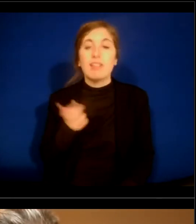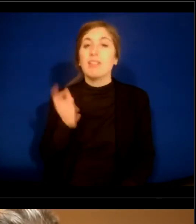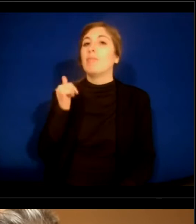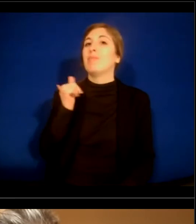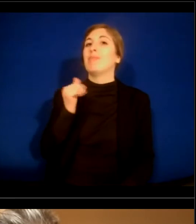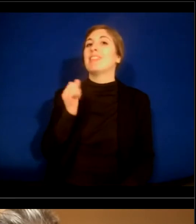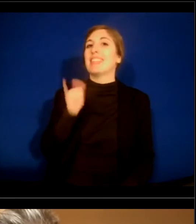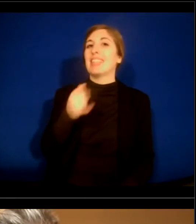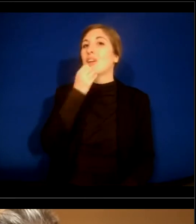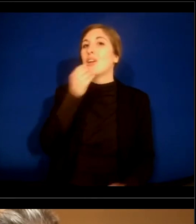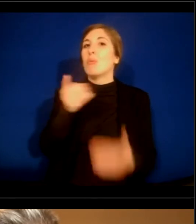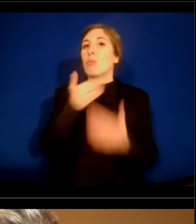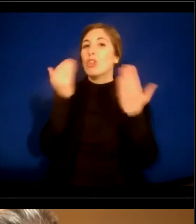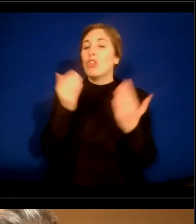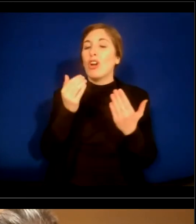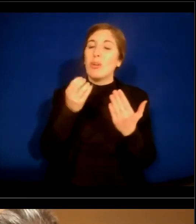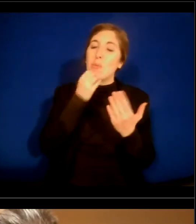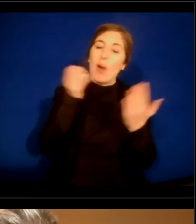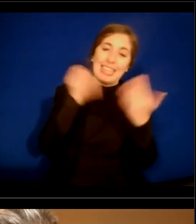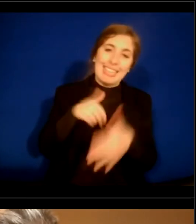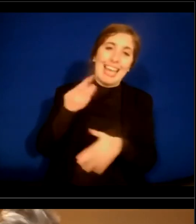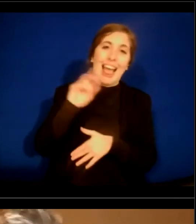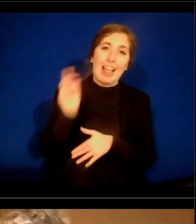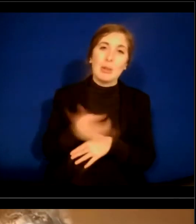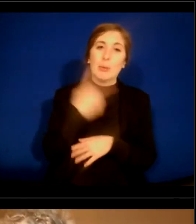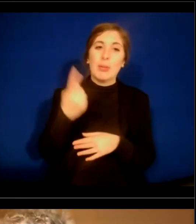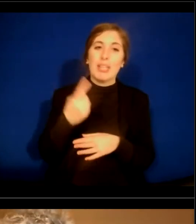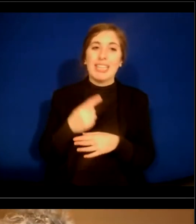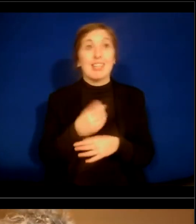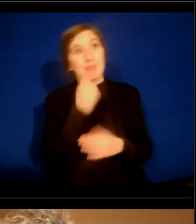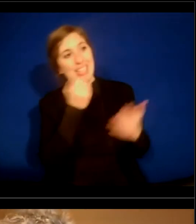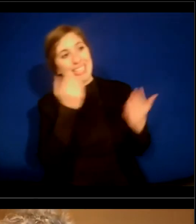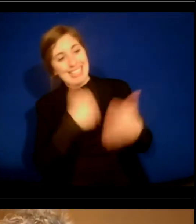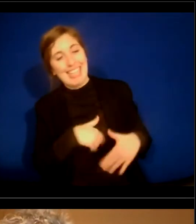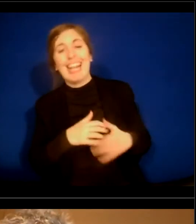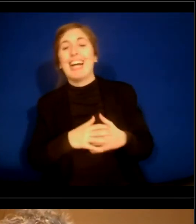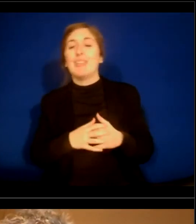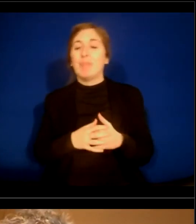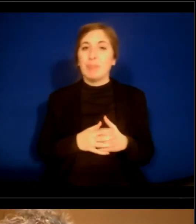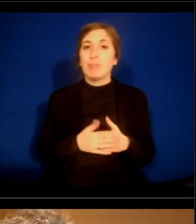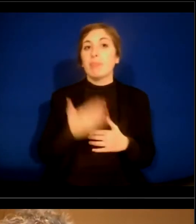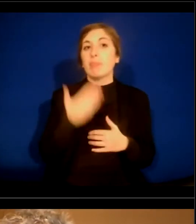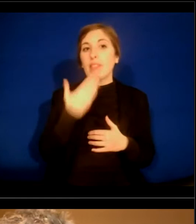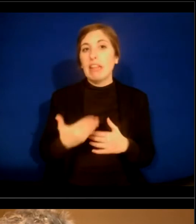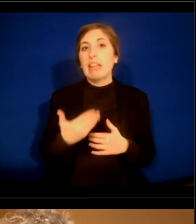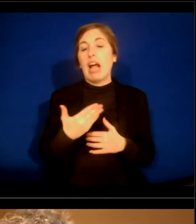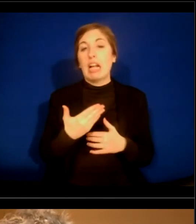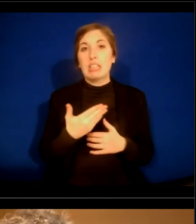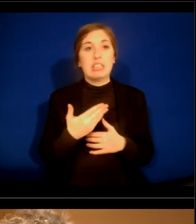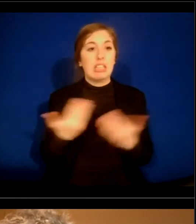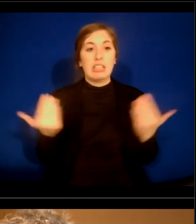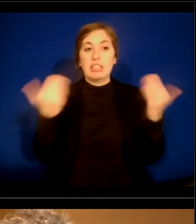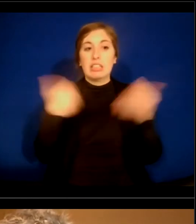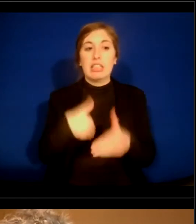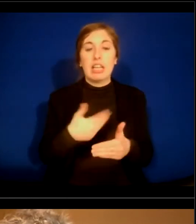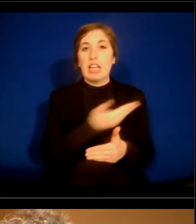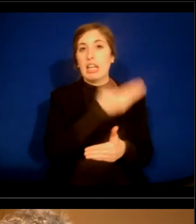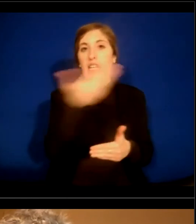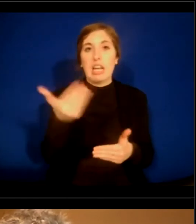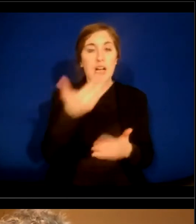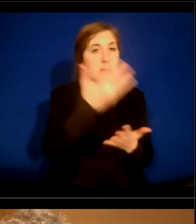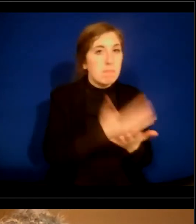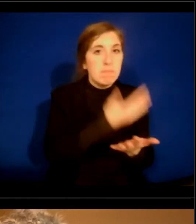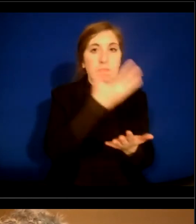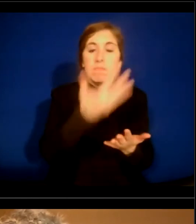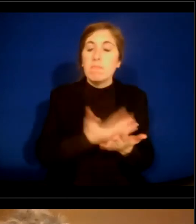Buongiorno a tutti, buonasera a tutti. Sera. E grazie per essere qui questa sera a raccontarci quello